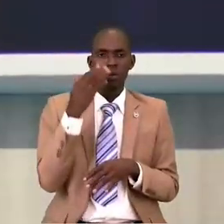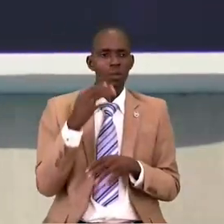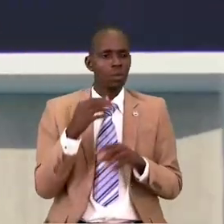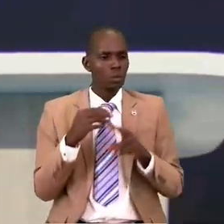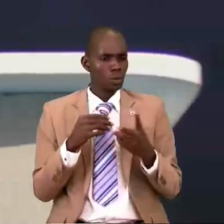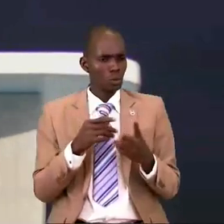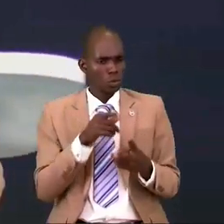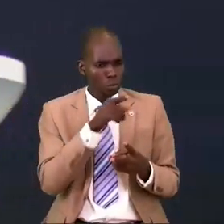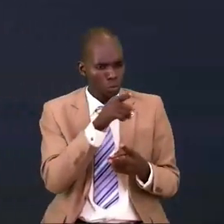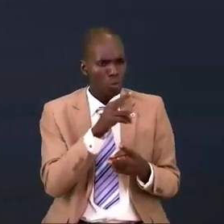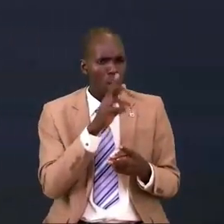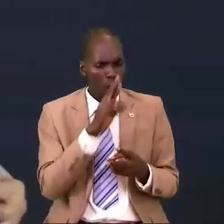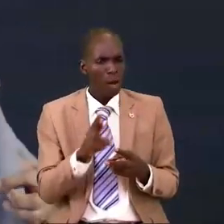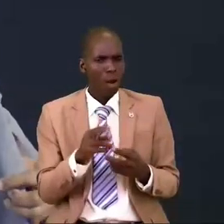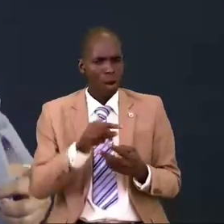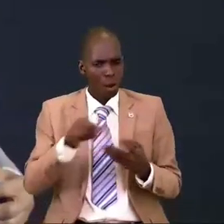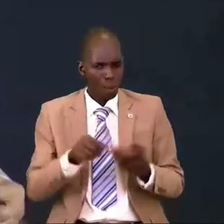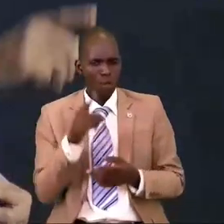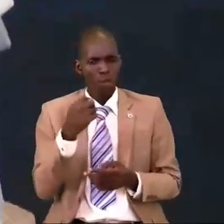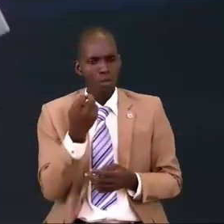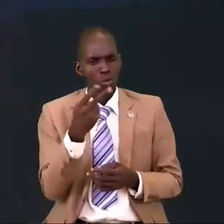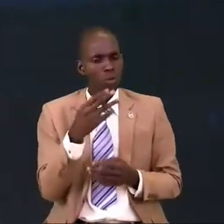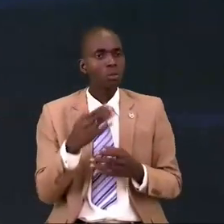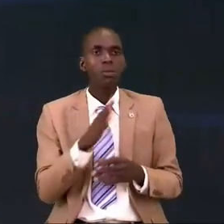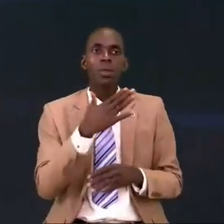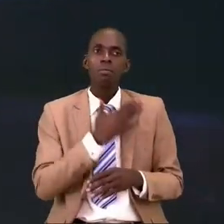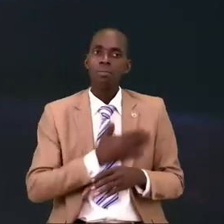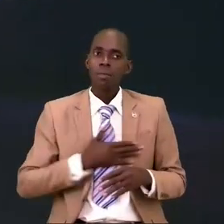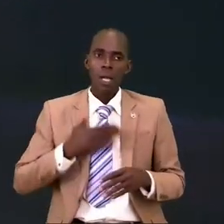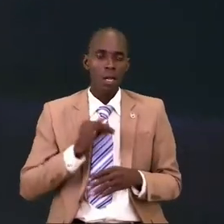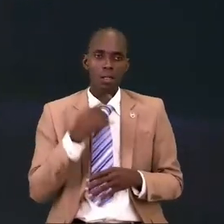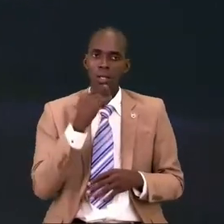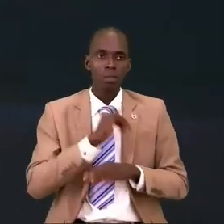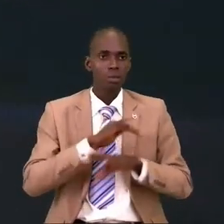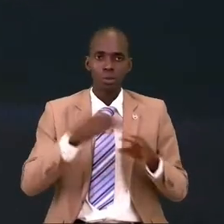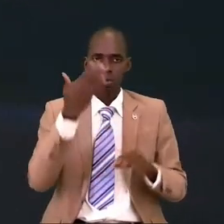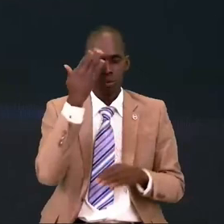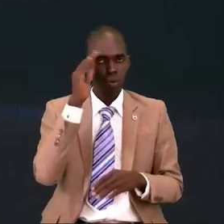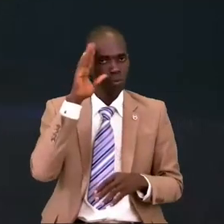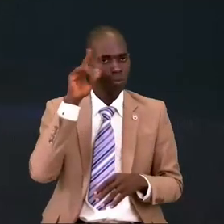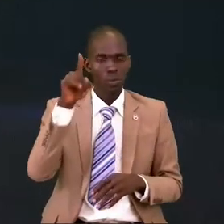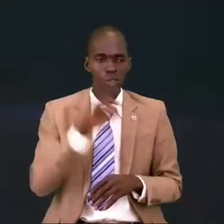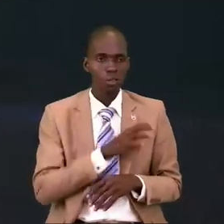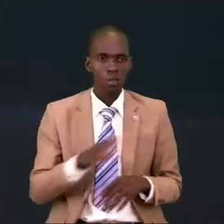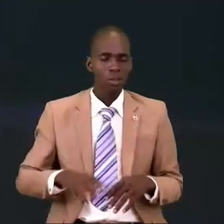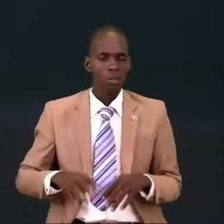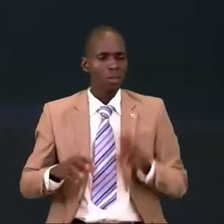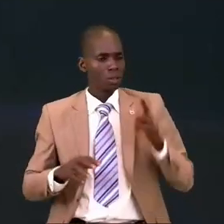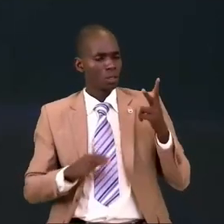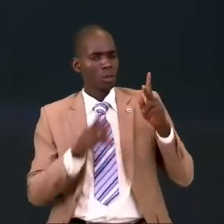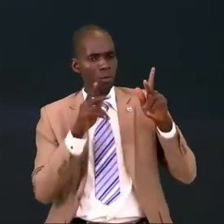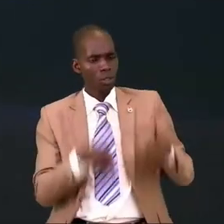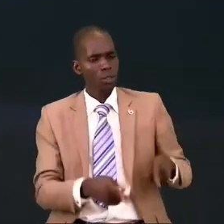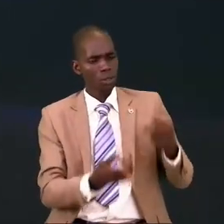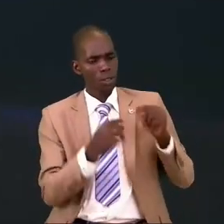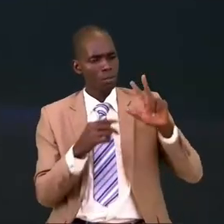pas. Un autre est venu la troisième fois. Tu mens, hein? Je t'ai vu dans